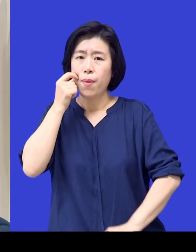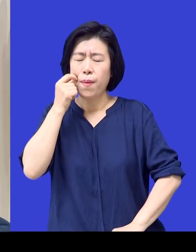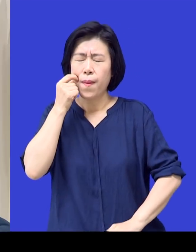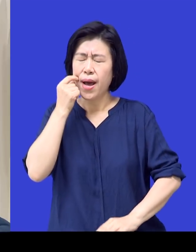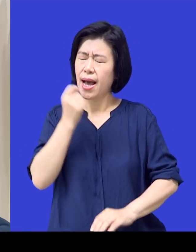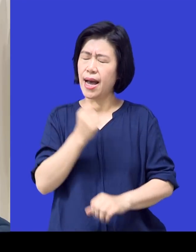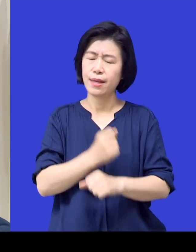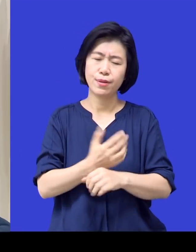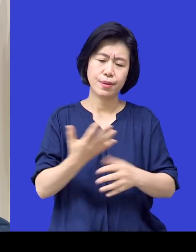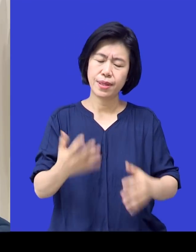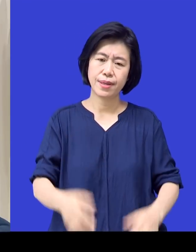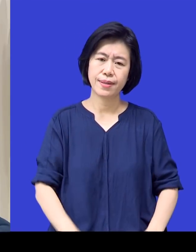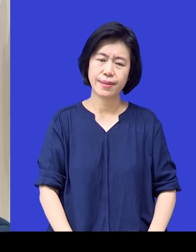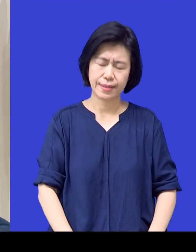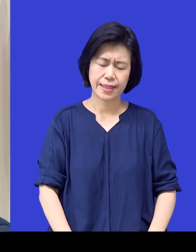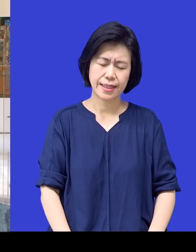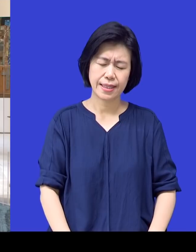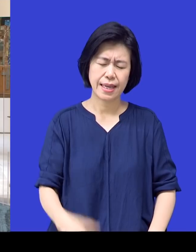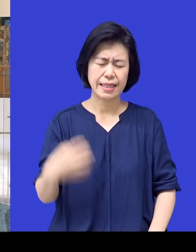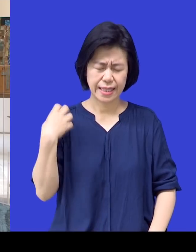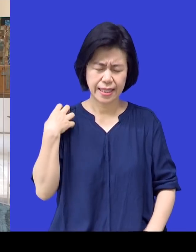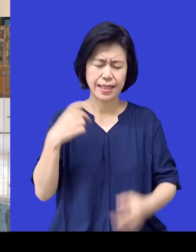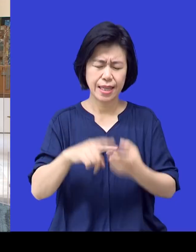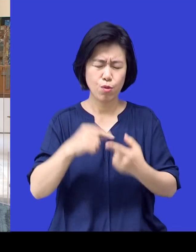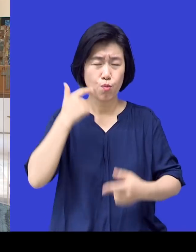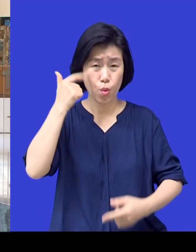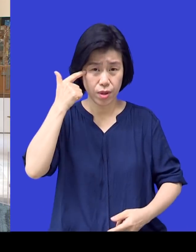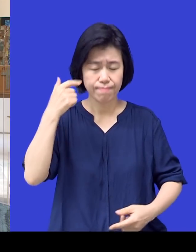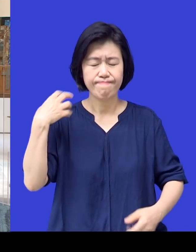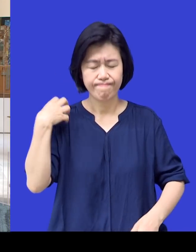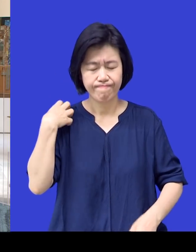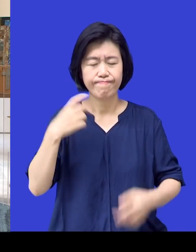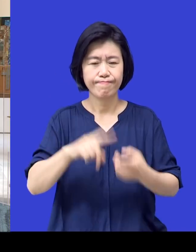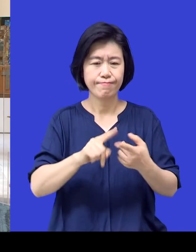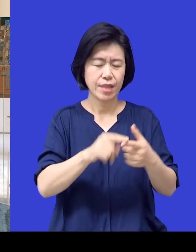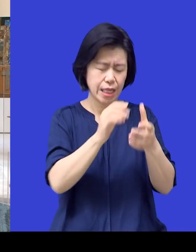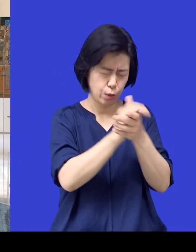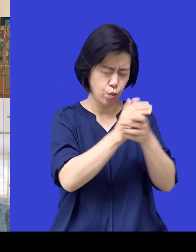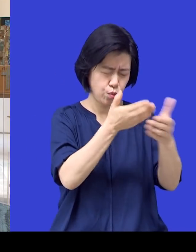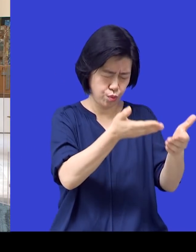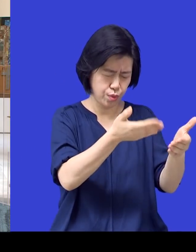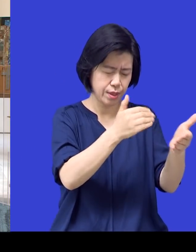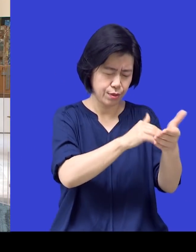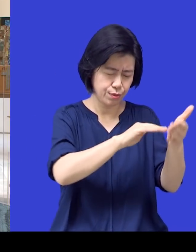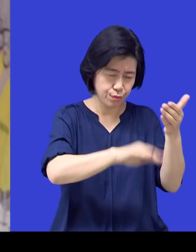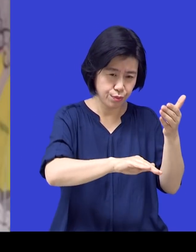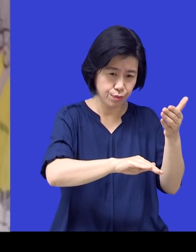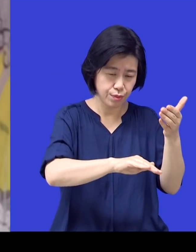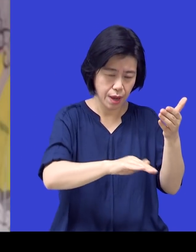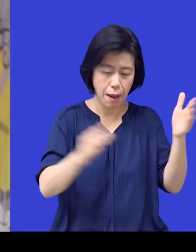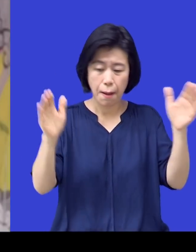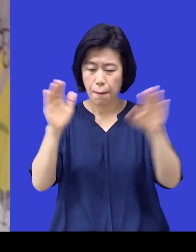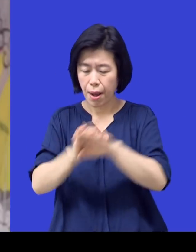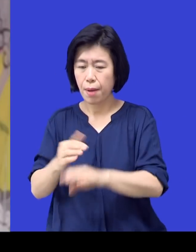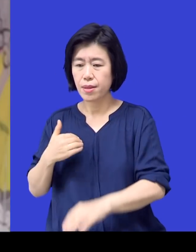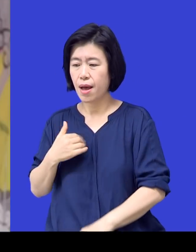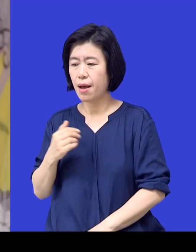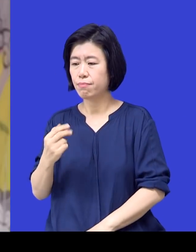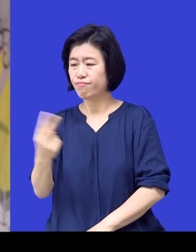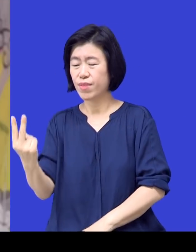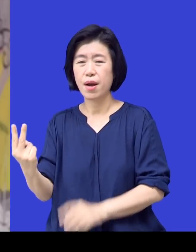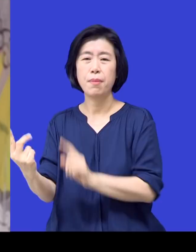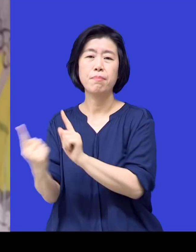수 없이 그냥 의무적으로 기도했어요. 네. 그리고 나서 그날 저녁에 차인표 신혜라한테 솔직히